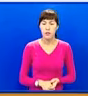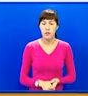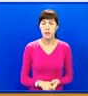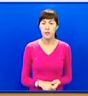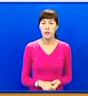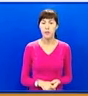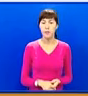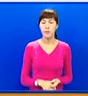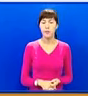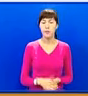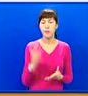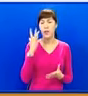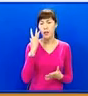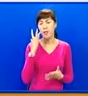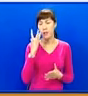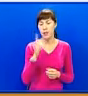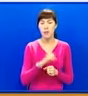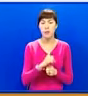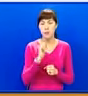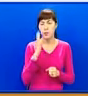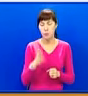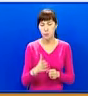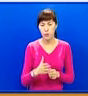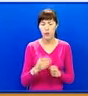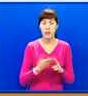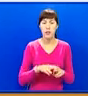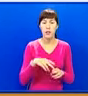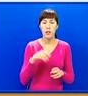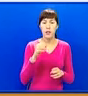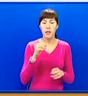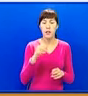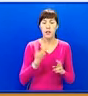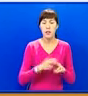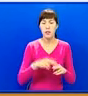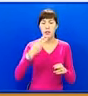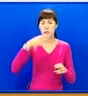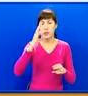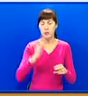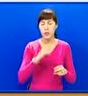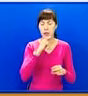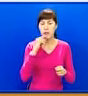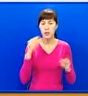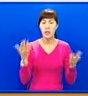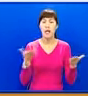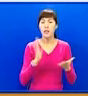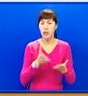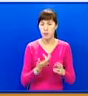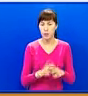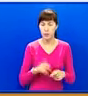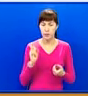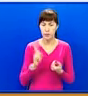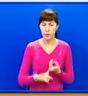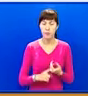цена. Тұрақталат. Баға кемінде тұрақталатын болады. Бұл ретте Бақытжан Әбдірұлы, аталған 20% ресейдегі құнды қандай болады, соған